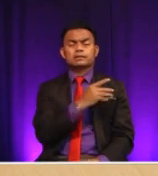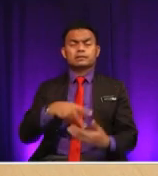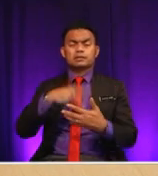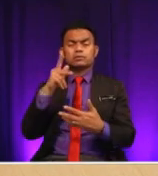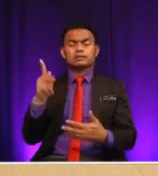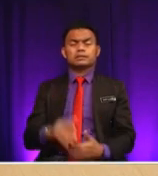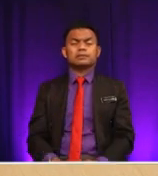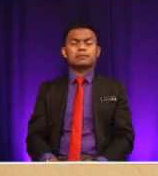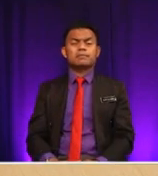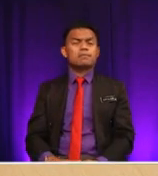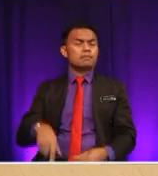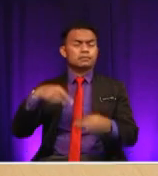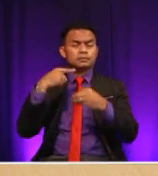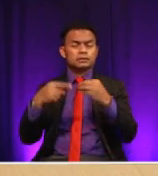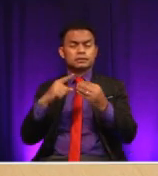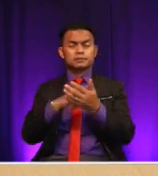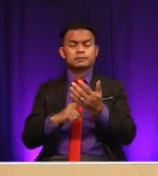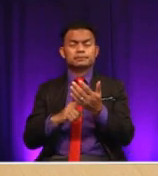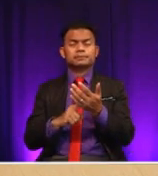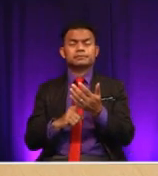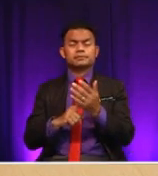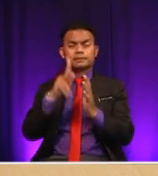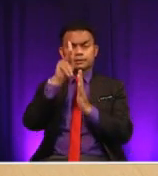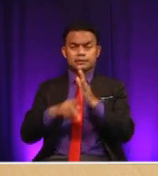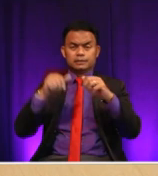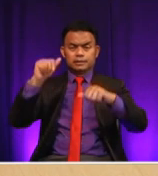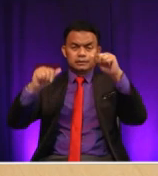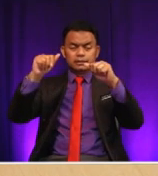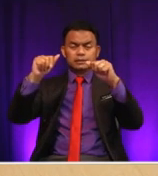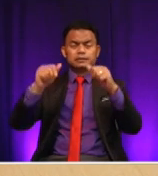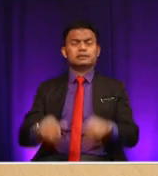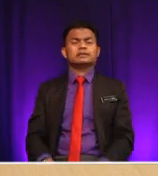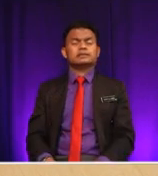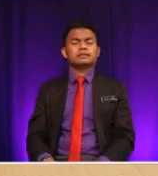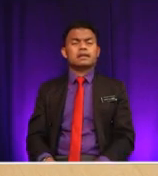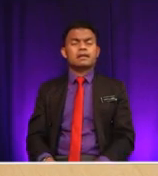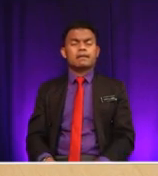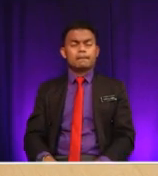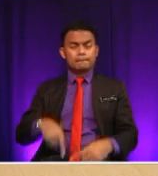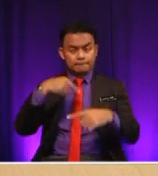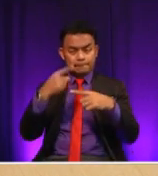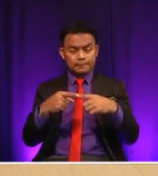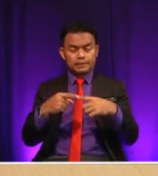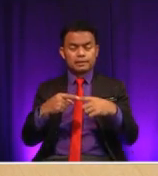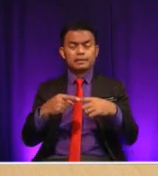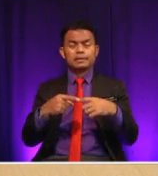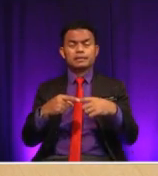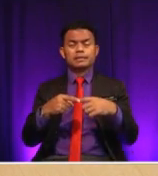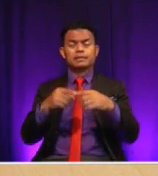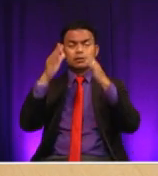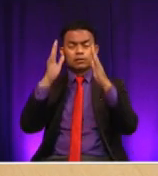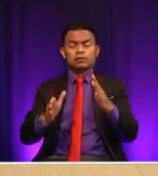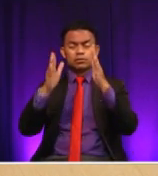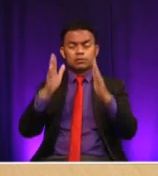persoalannya adalah tentang Keadilan keadilan Bagaimana keadilan apabila menjatuhkan hukuman kepada mereka yang melakukan